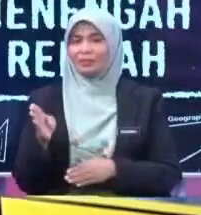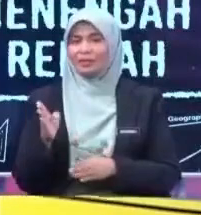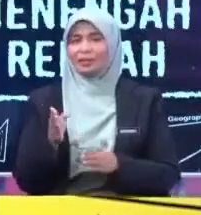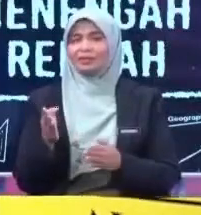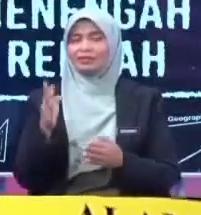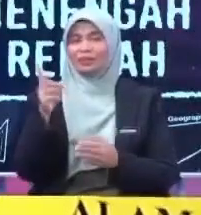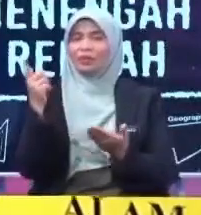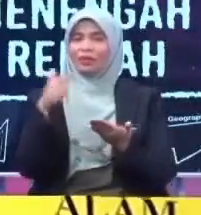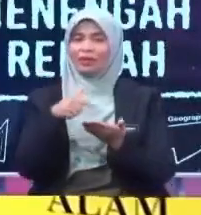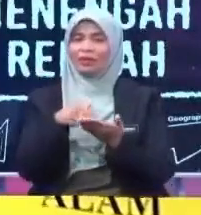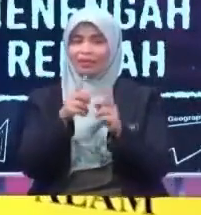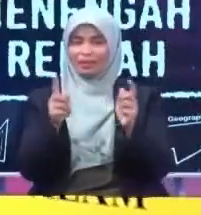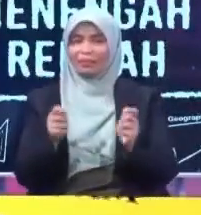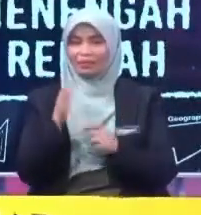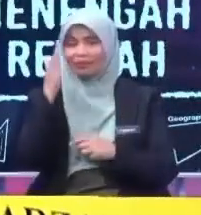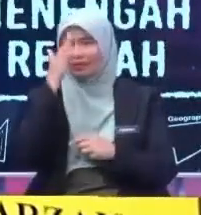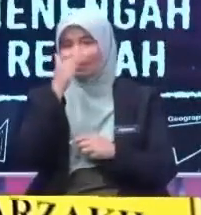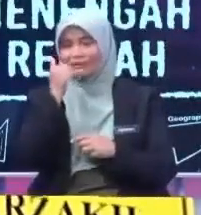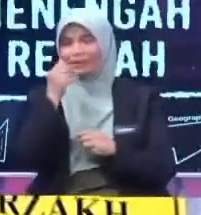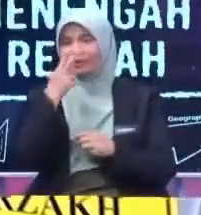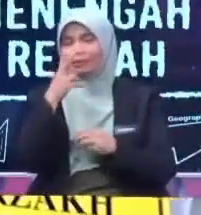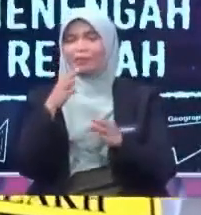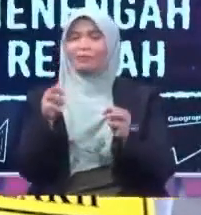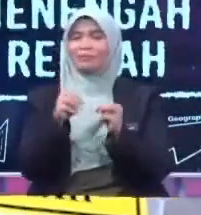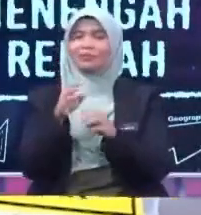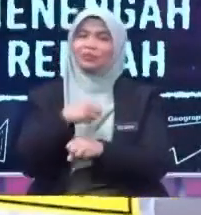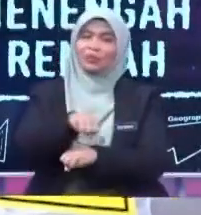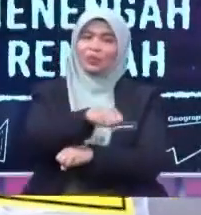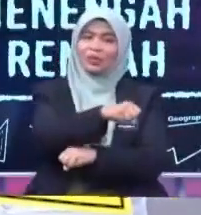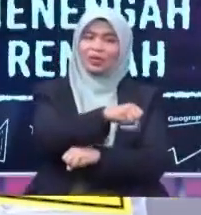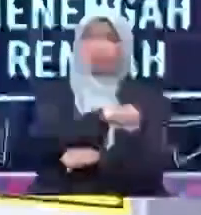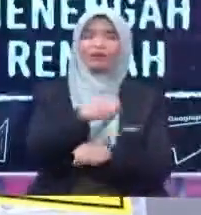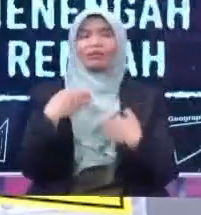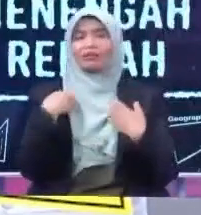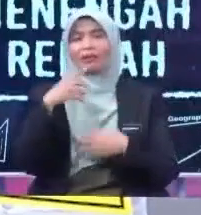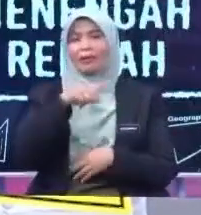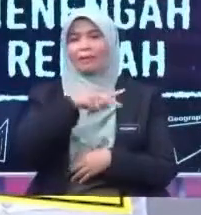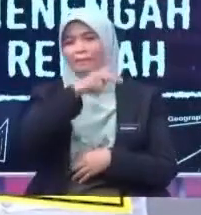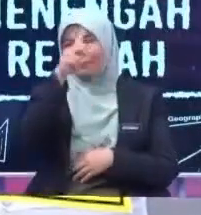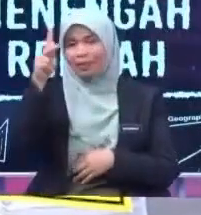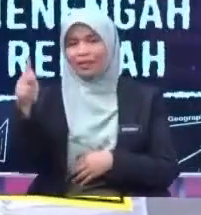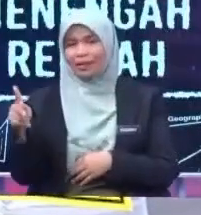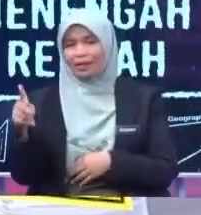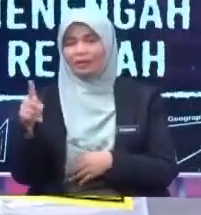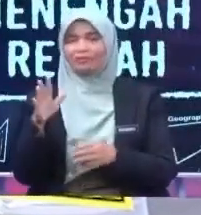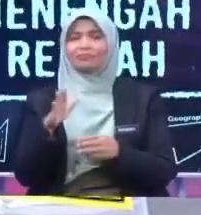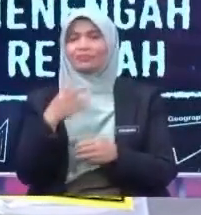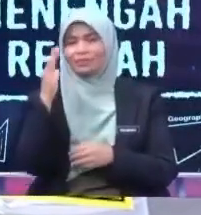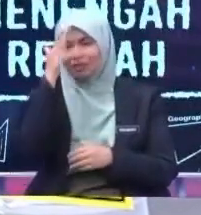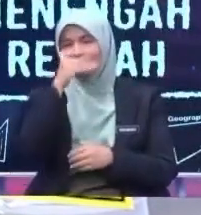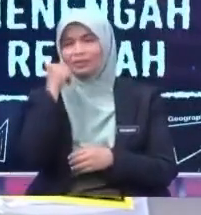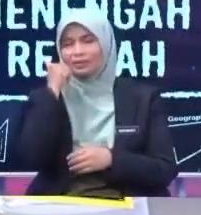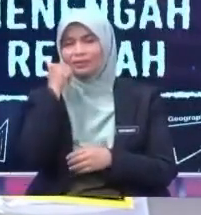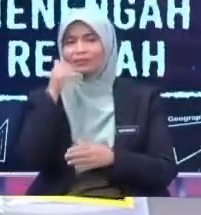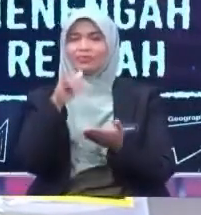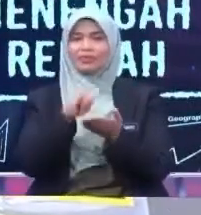yang sangat cantik, kan. Kita nampak ada macam taman-taman, ada sungai, kan. Ada pelangi. Cantiklah kita nampak, penuh dengan nikmat. Itu adalah